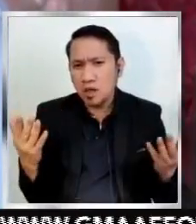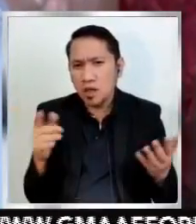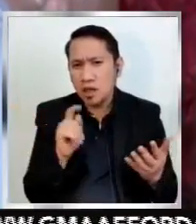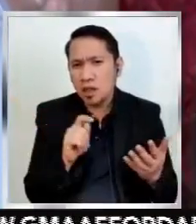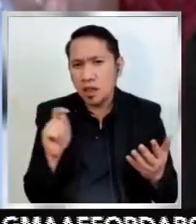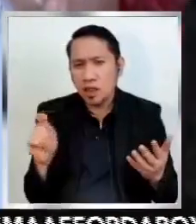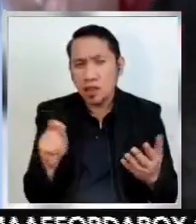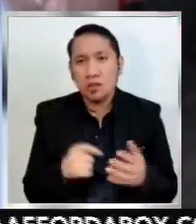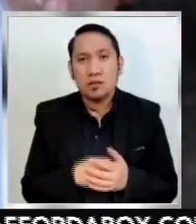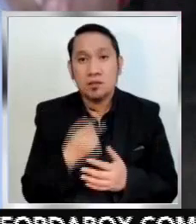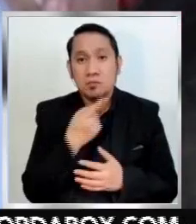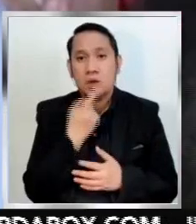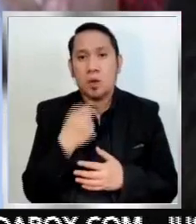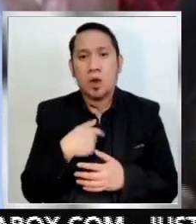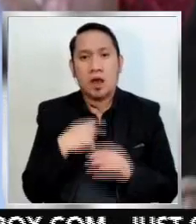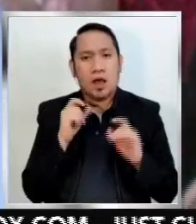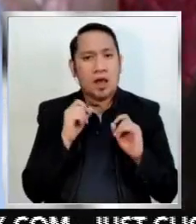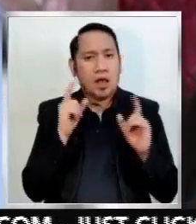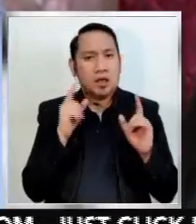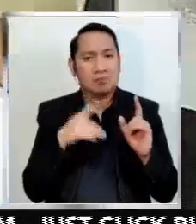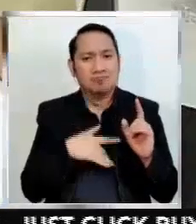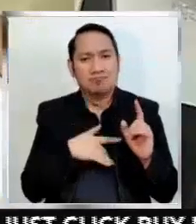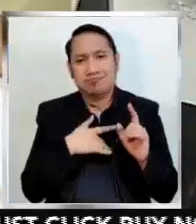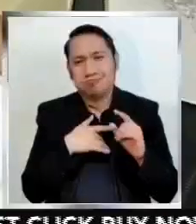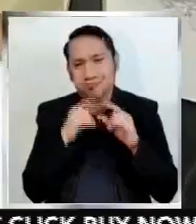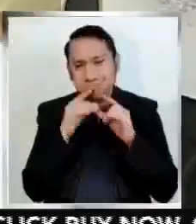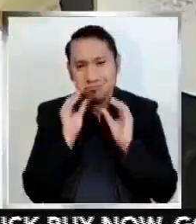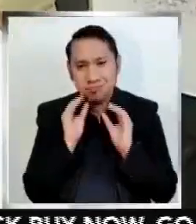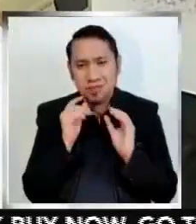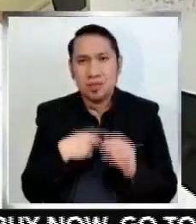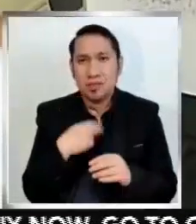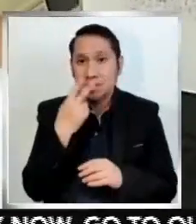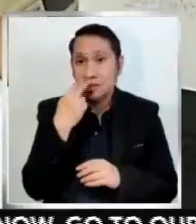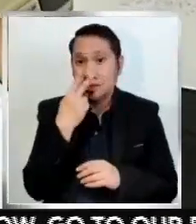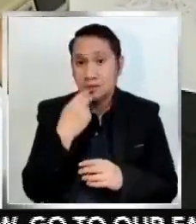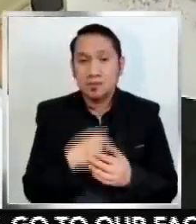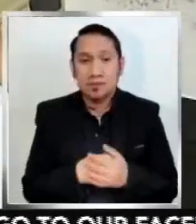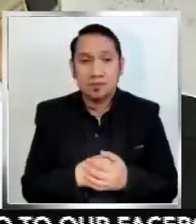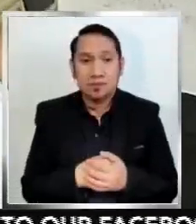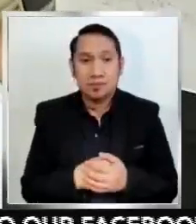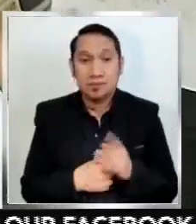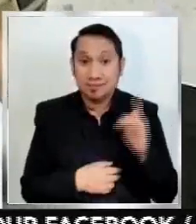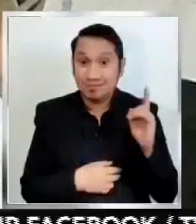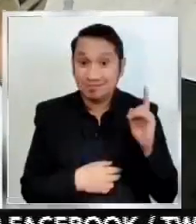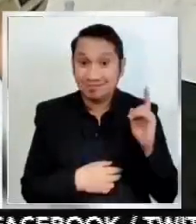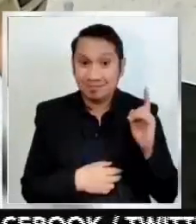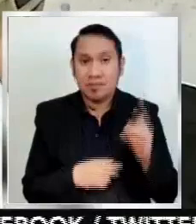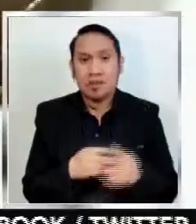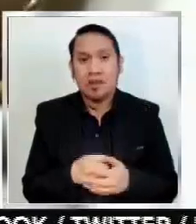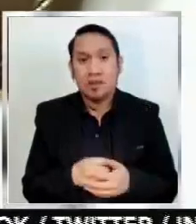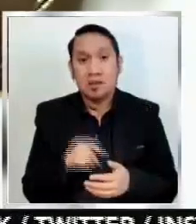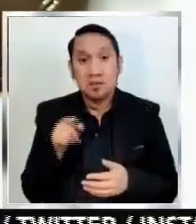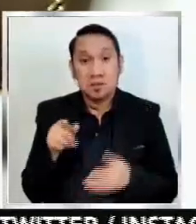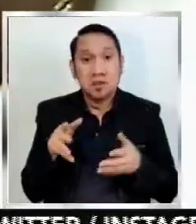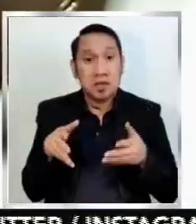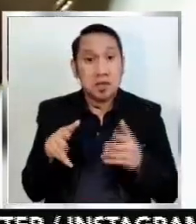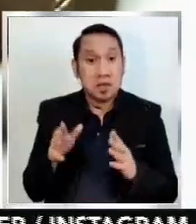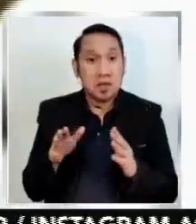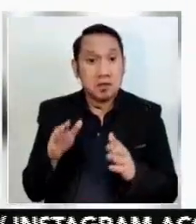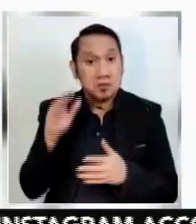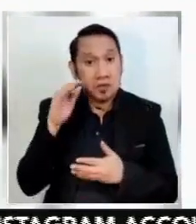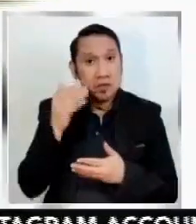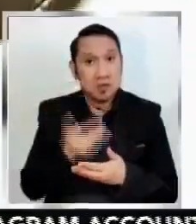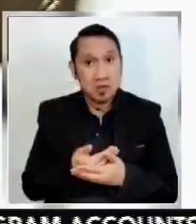po, nagulat po talaga. Sobrang lungkot ko po. Umiyak po ako noon. Si Louie, piniyaga naman daw ang kanyang anak na gamitin ang kanyang YouTube